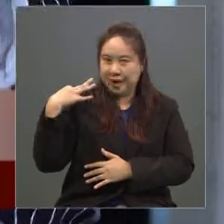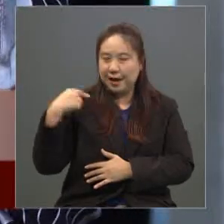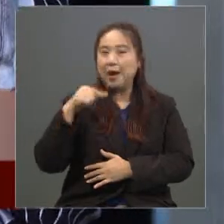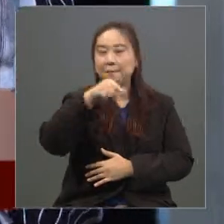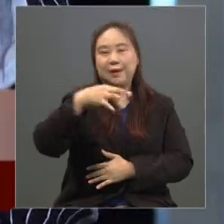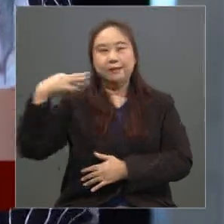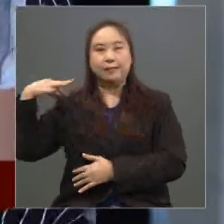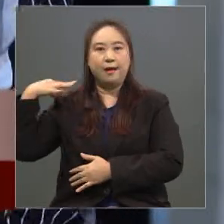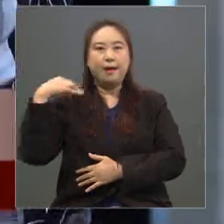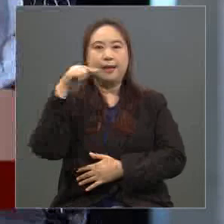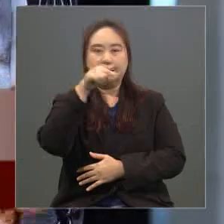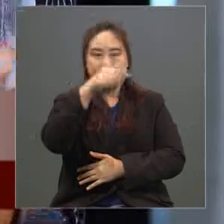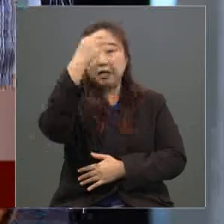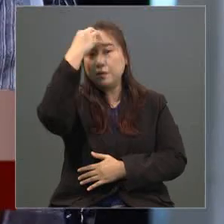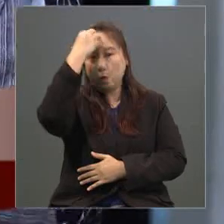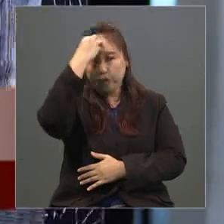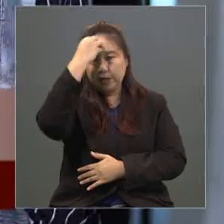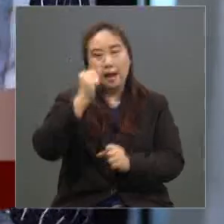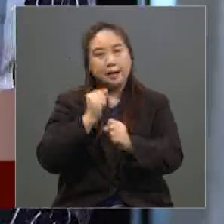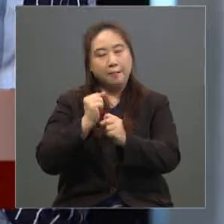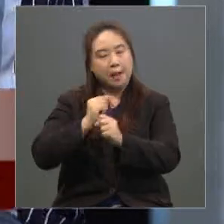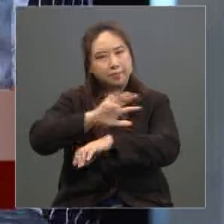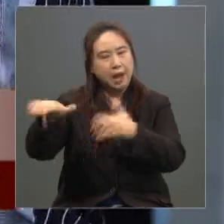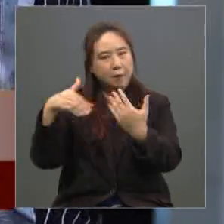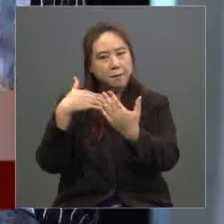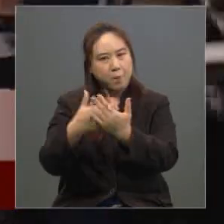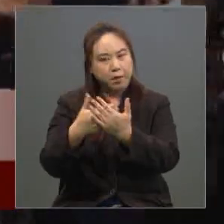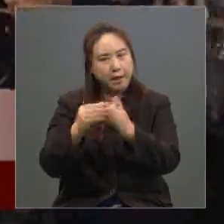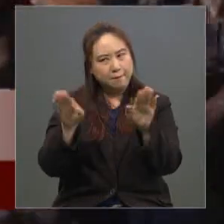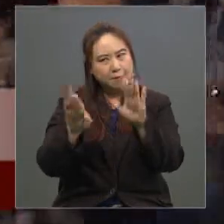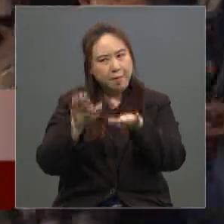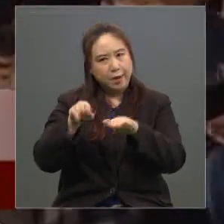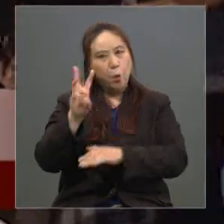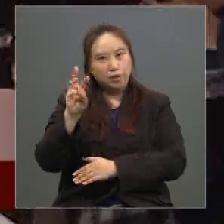Week ก็ทำคอลเลกชันทั้งหมดประมาณเกือบ60ชุด